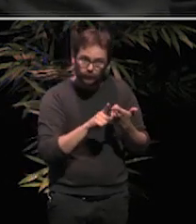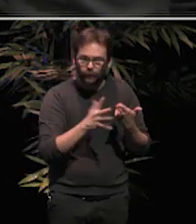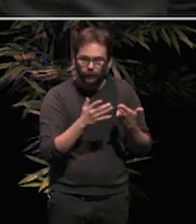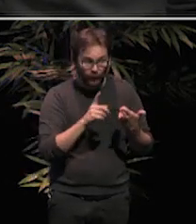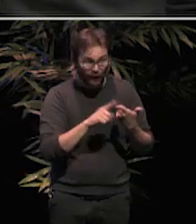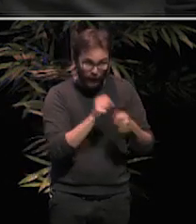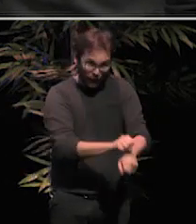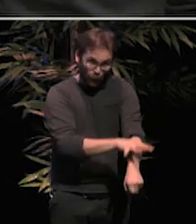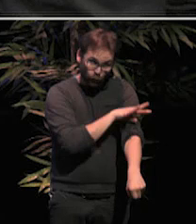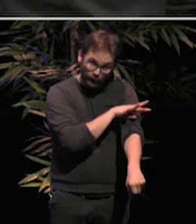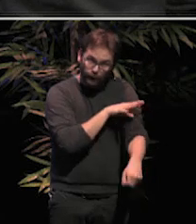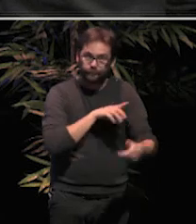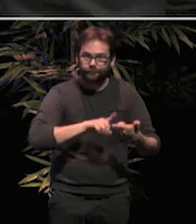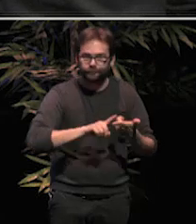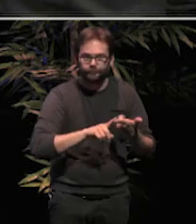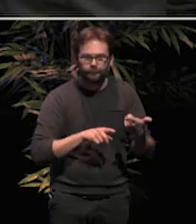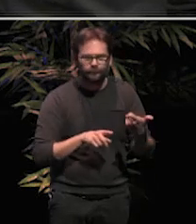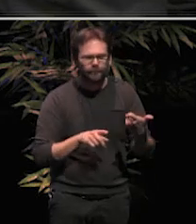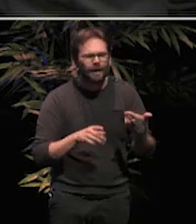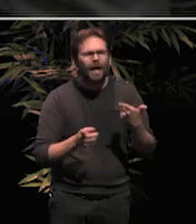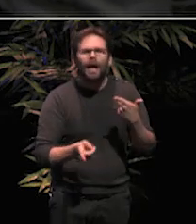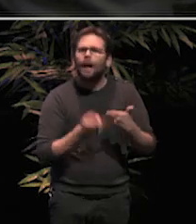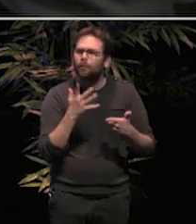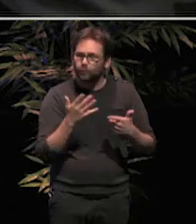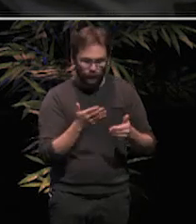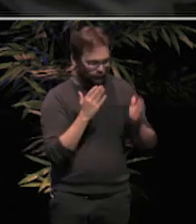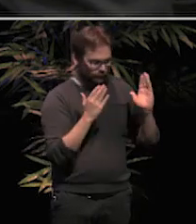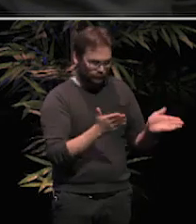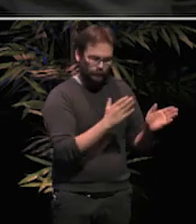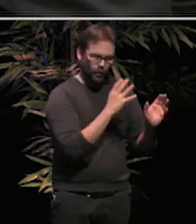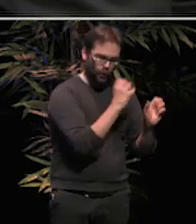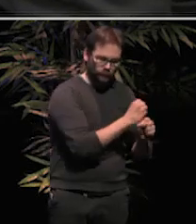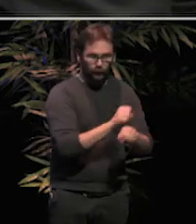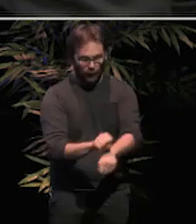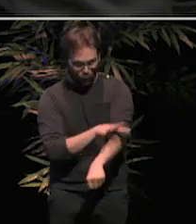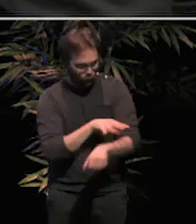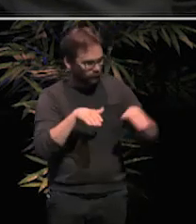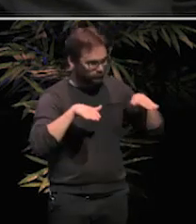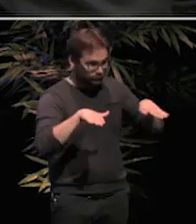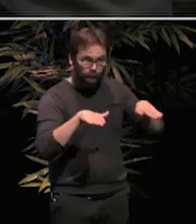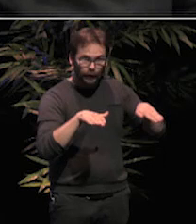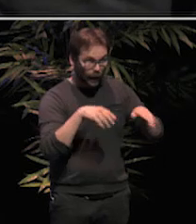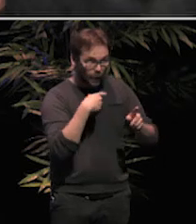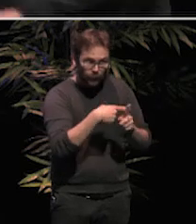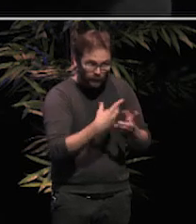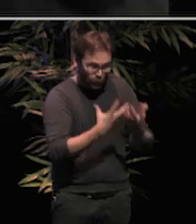niveau émotionnel. Et ce qui est important, c'est de savoir que ces deux processus-là vont être utiles à cette atteinte de l'objectif, et c'est ce qui nous